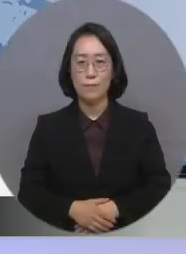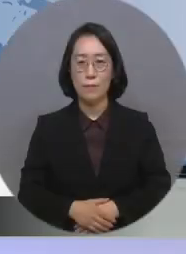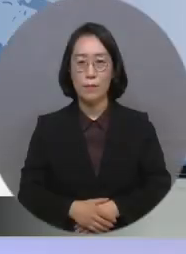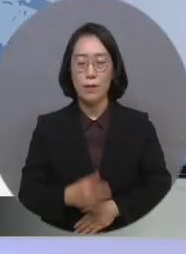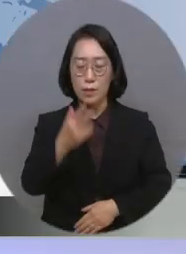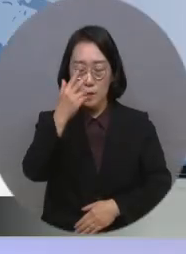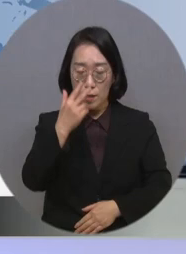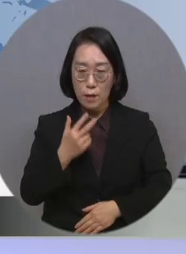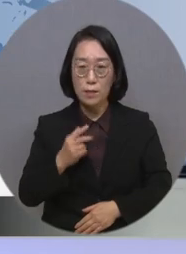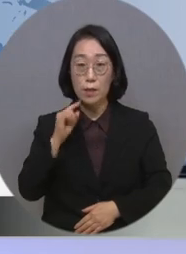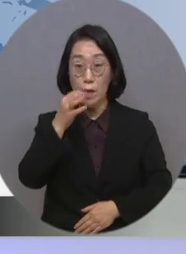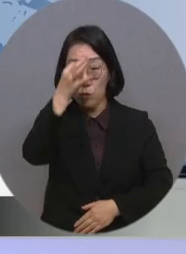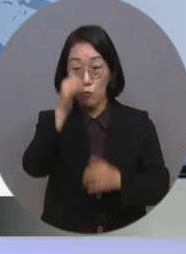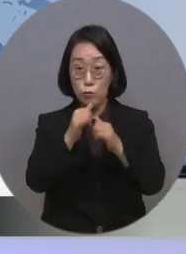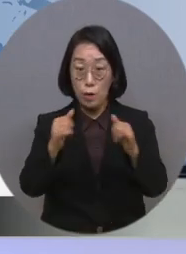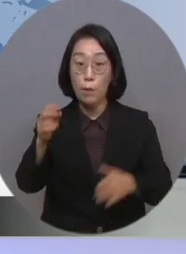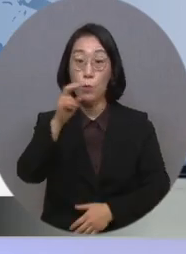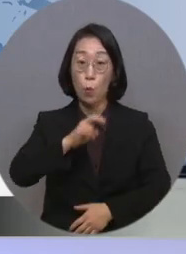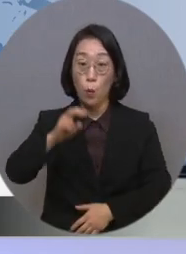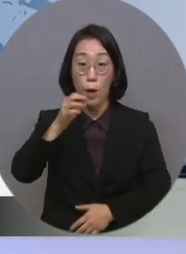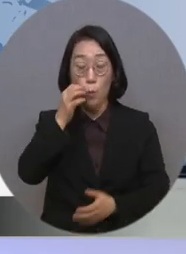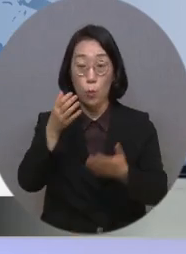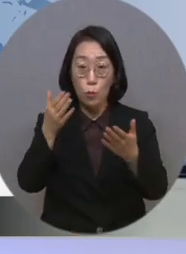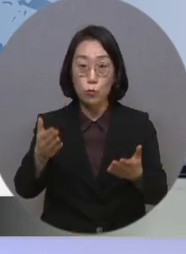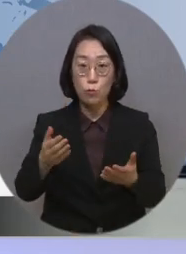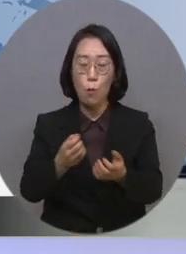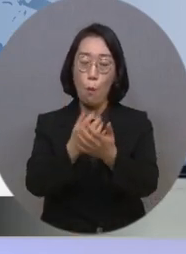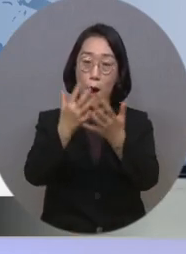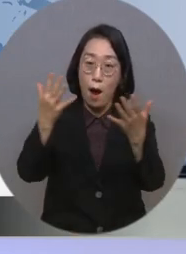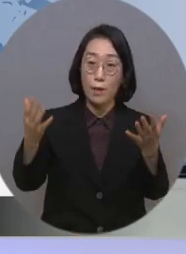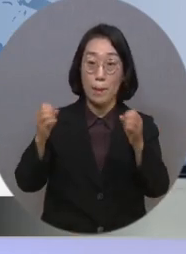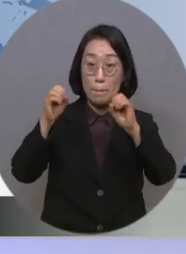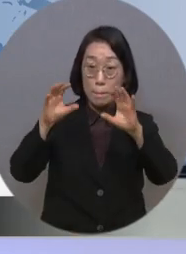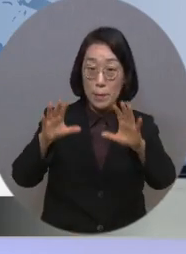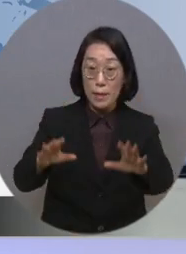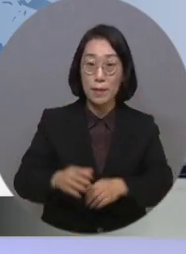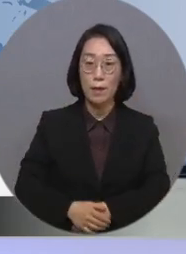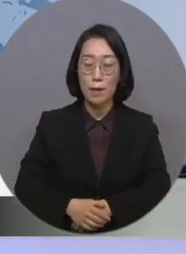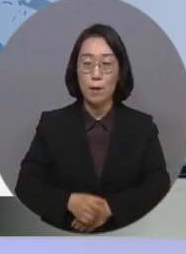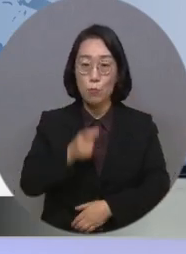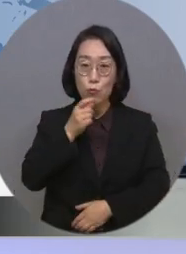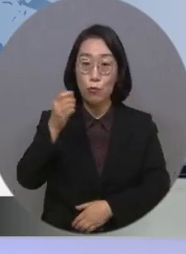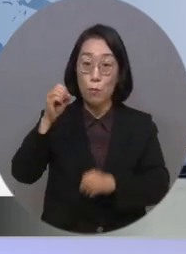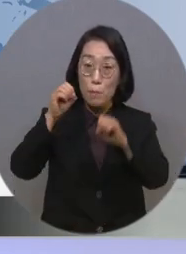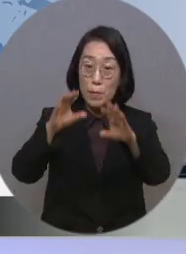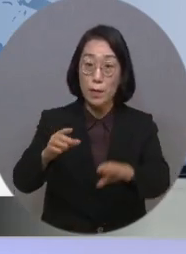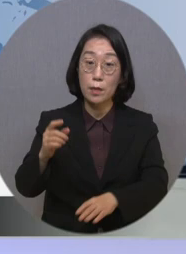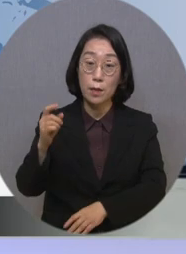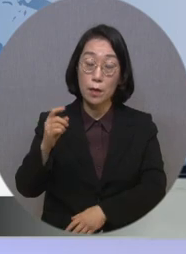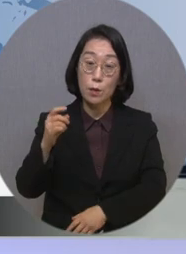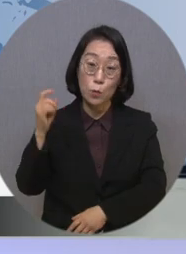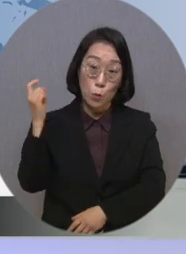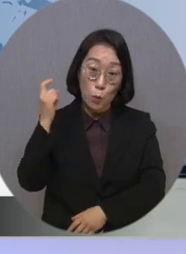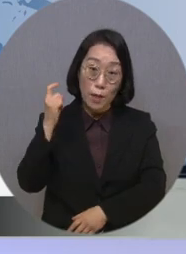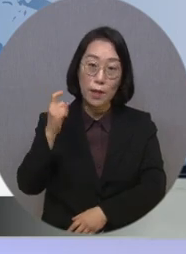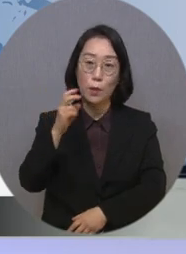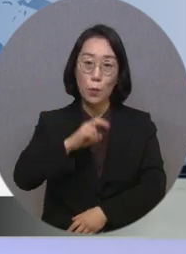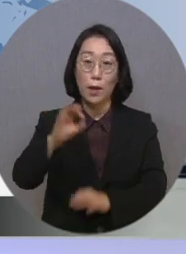시각장애 예술인들이 음악으로 하나 되어 주위를 환하게 밝히는 코웨이 물빛소리 합창단 소식을